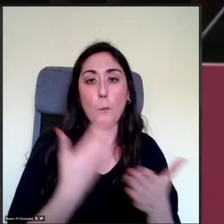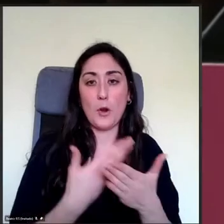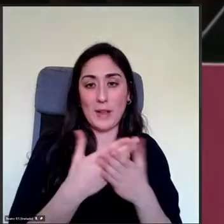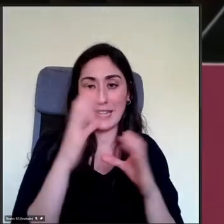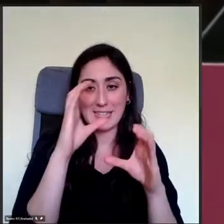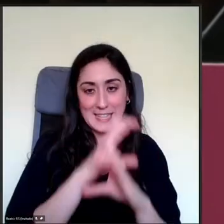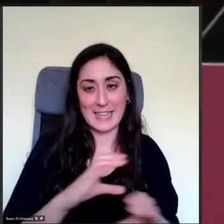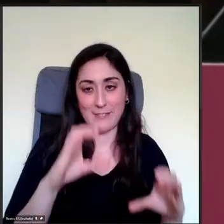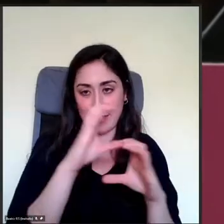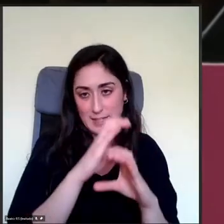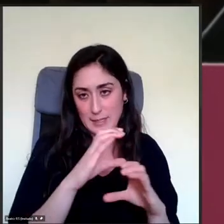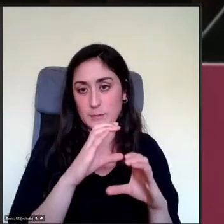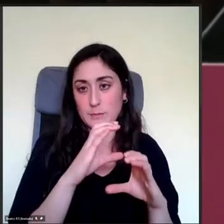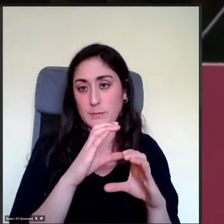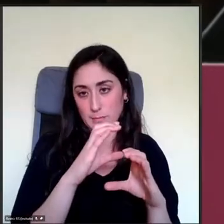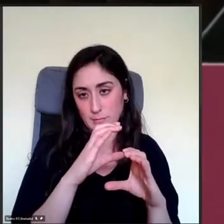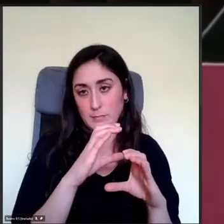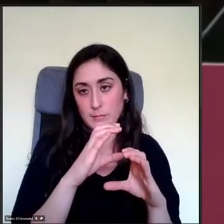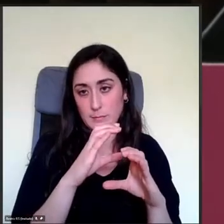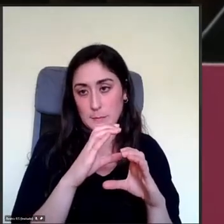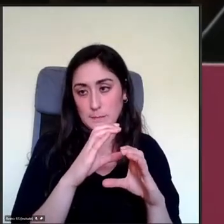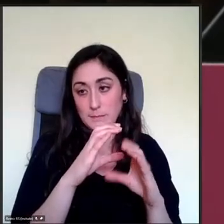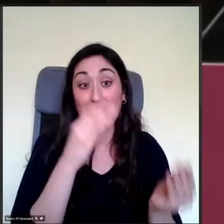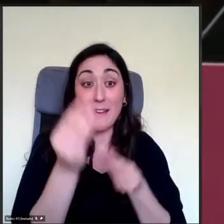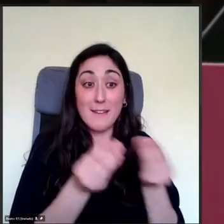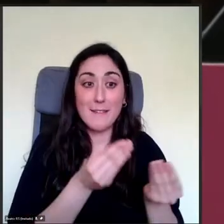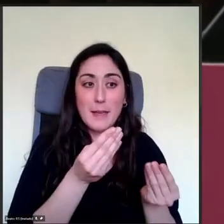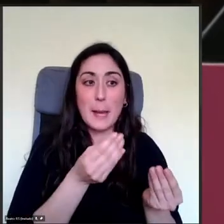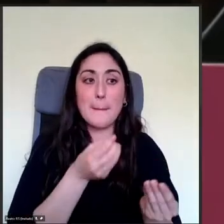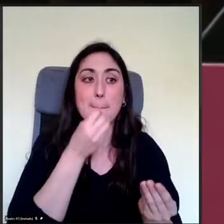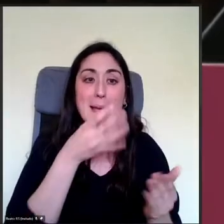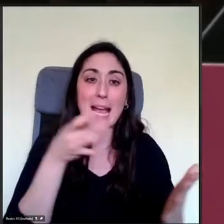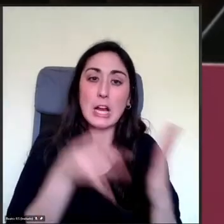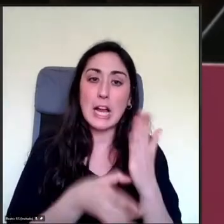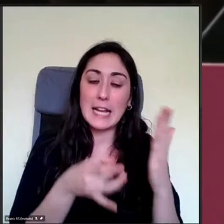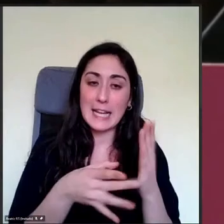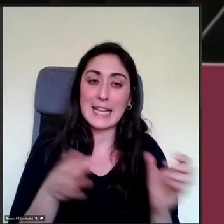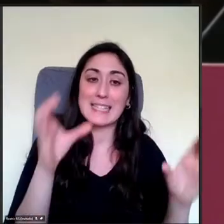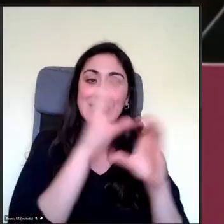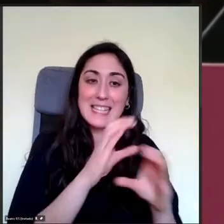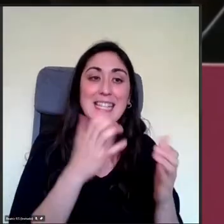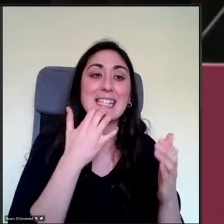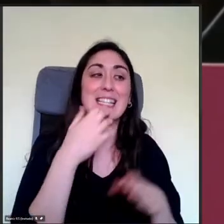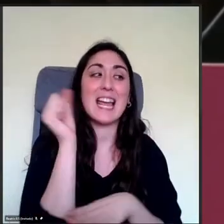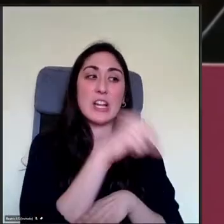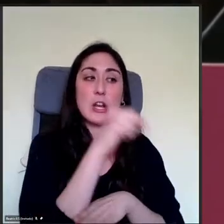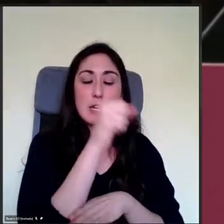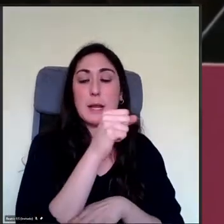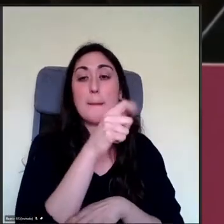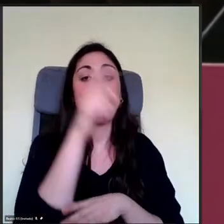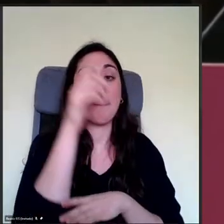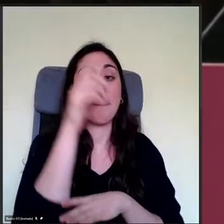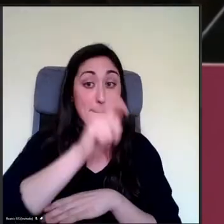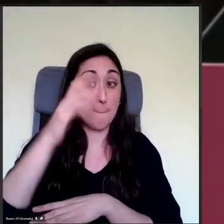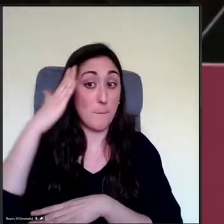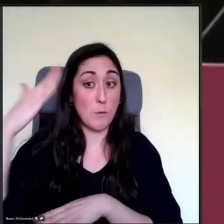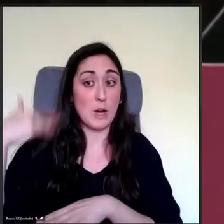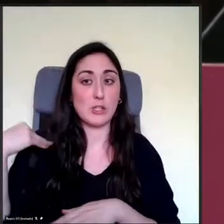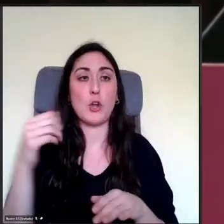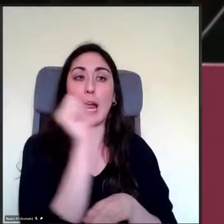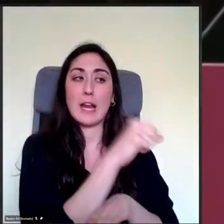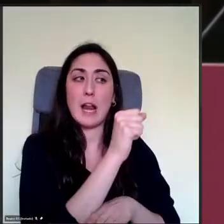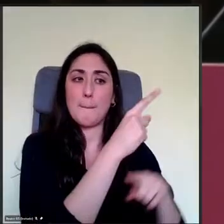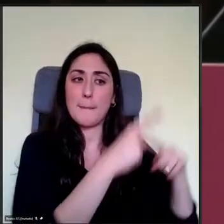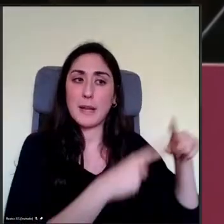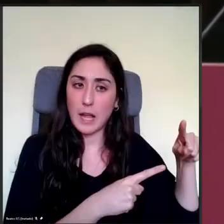No es pot fer bona ciència ignorant més de la meitat de la població, i